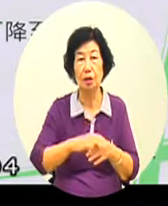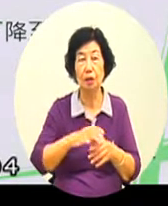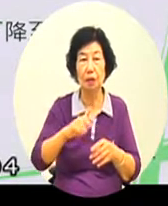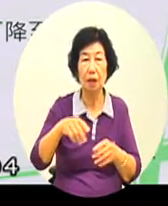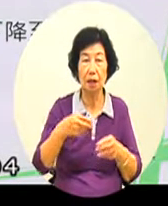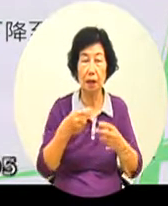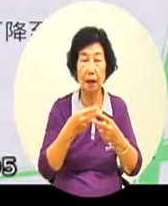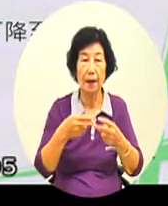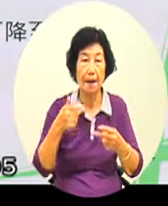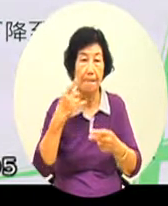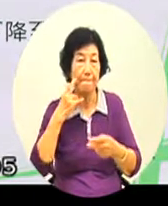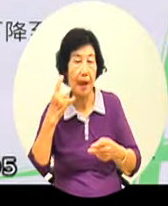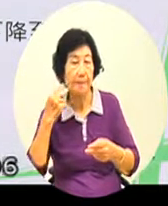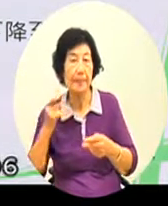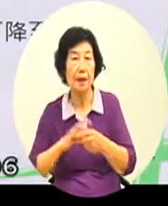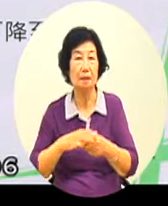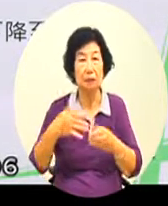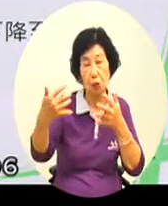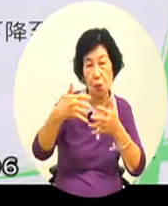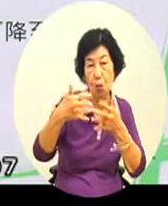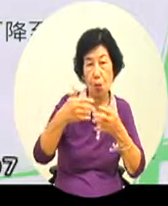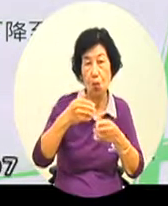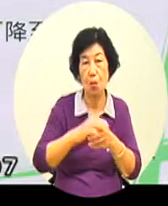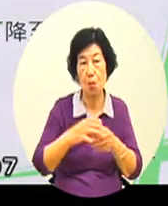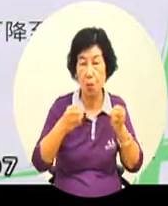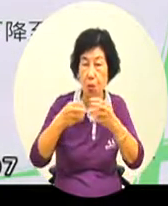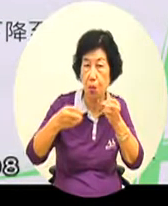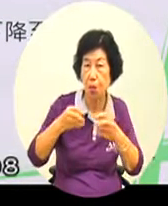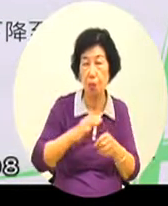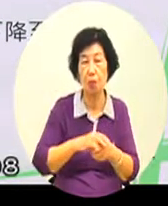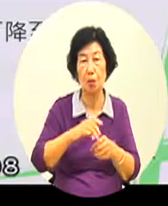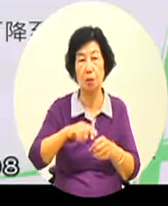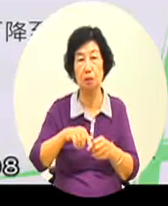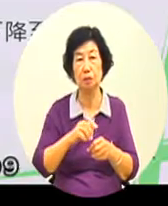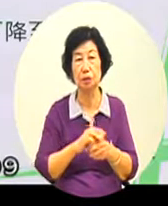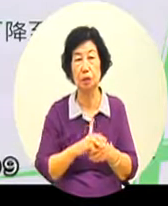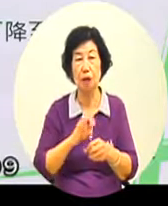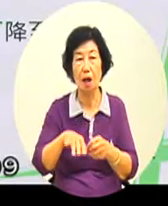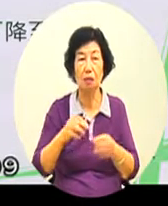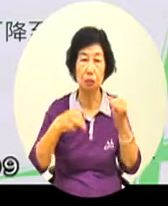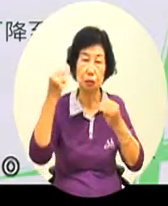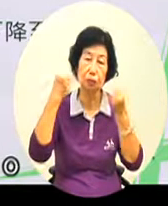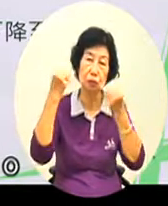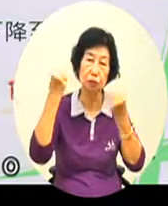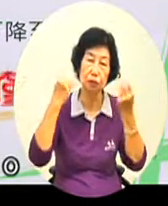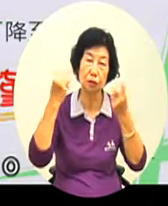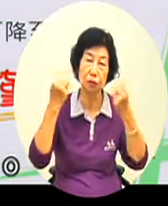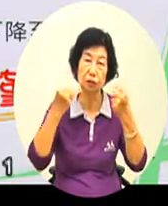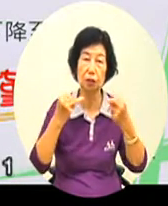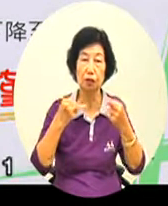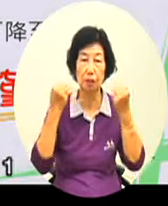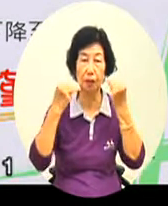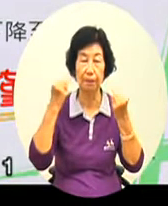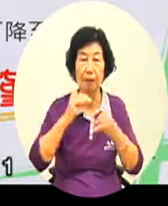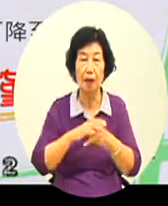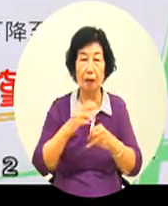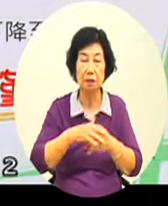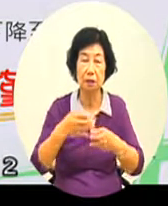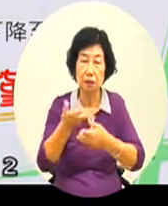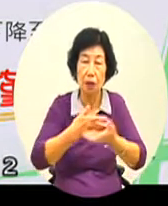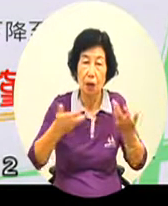更令人讶异的是同侪之间、兄弟姐妹之间以客语沟通的只有1%，所以